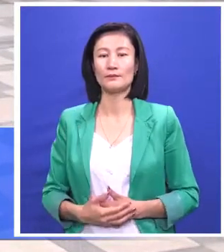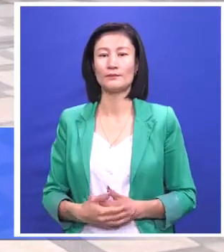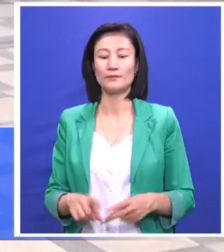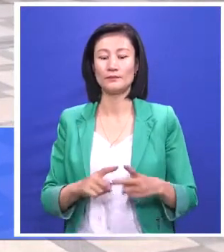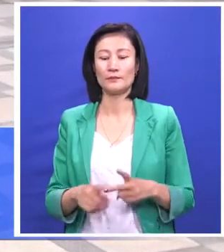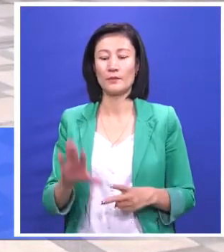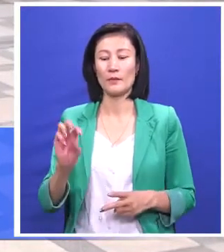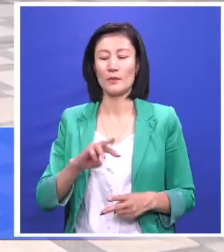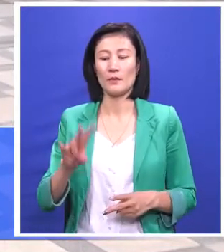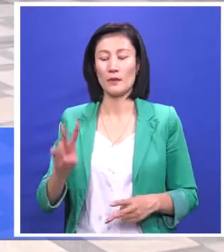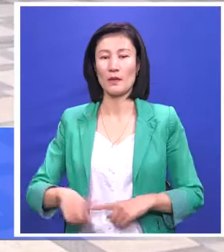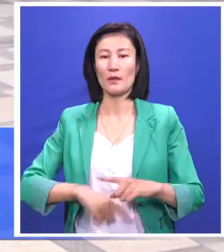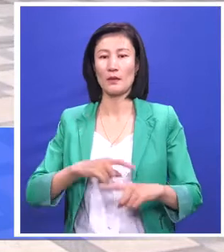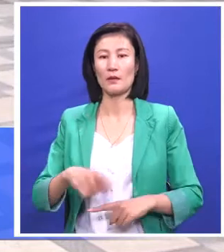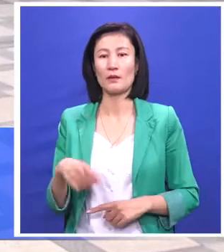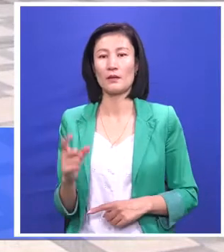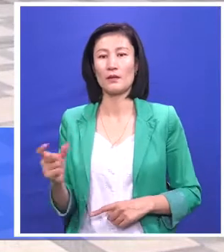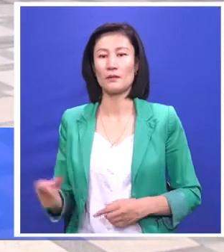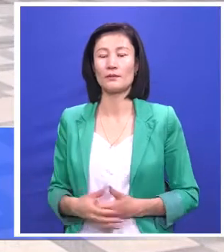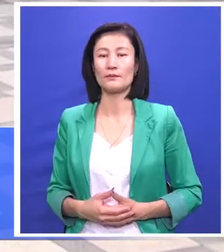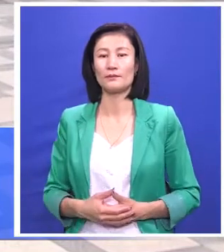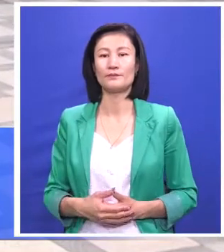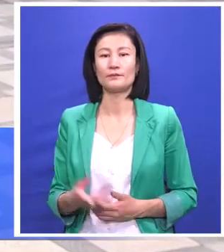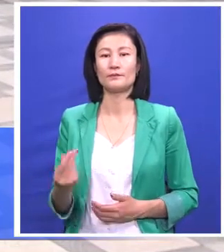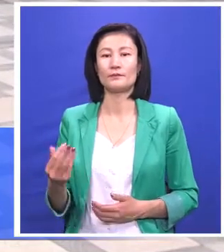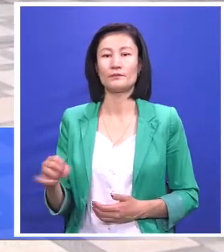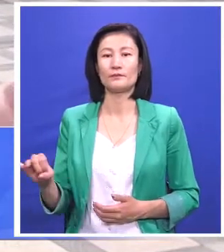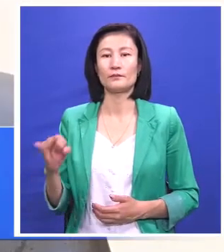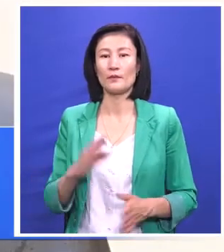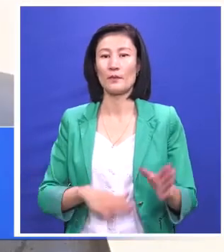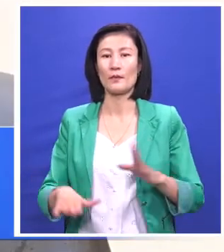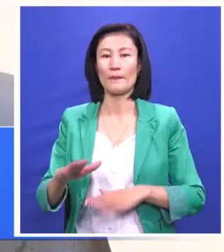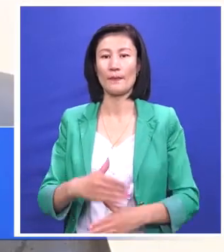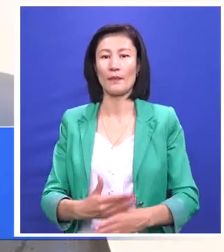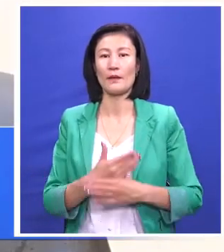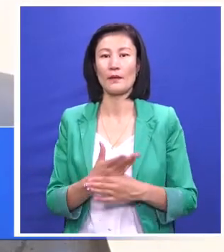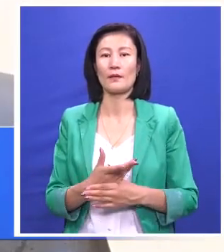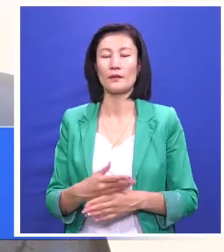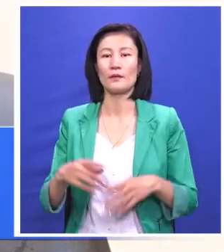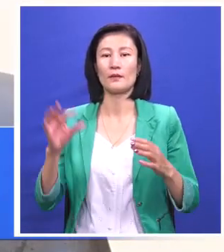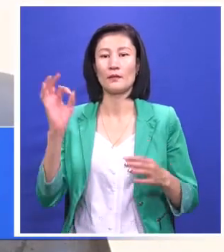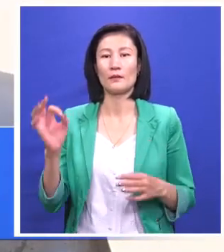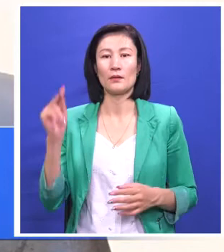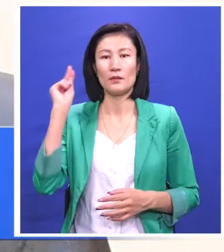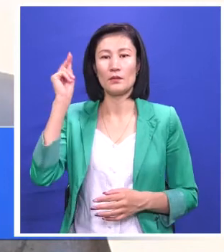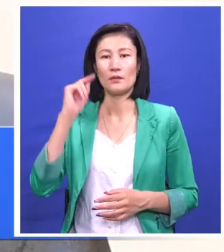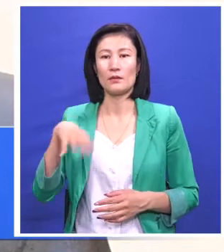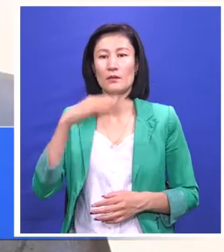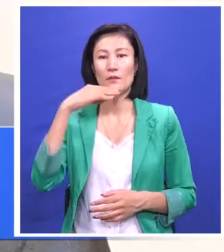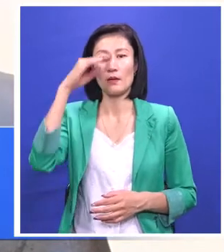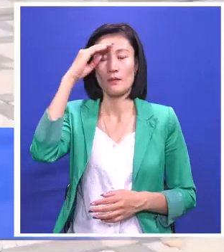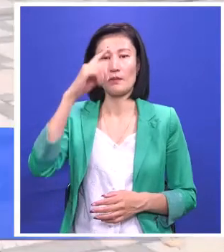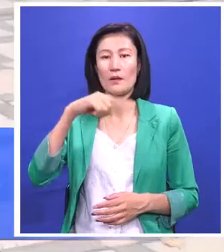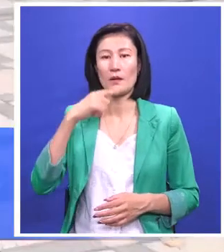2,5 мыңнан астам студенттер қаржылай бәріне көмектесіп, бәрі жеңілдікпен оқиды. Біздің әкеміз